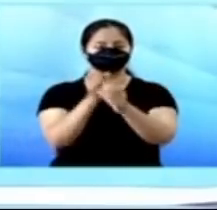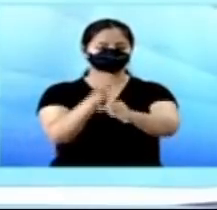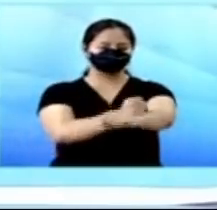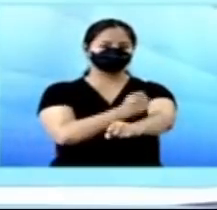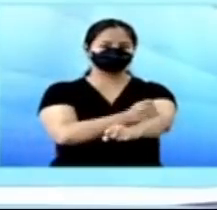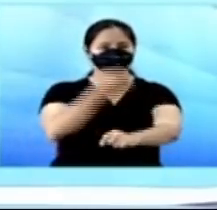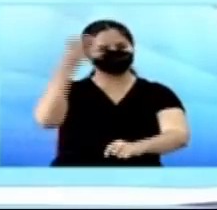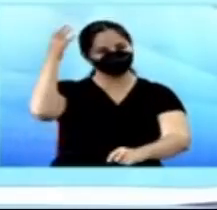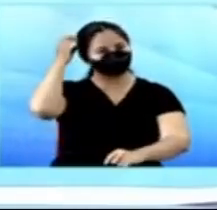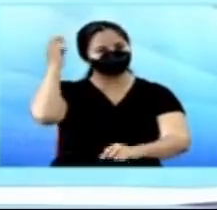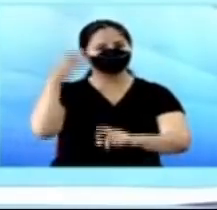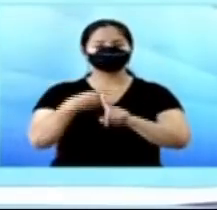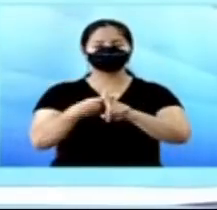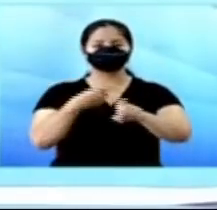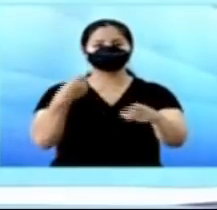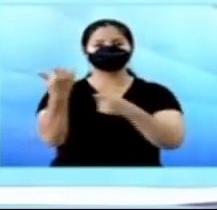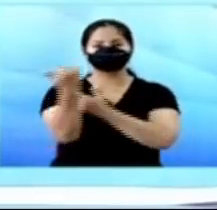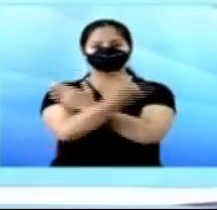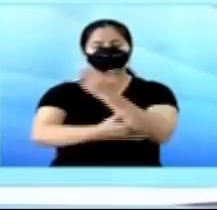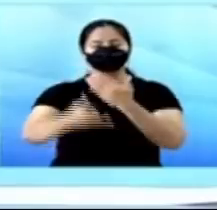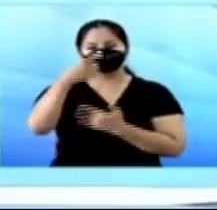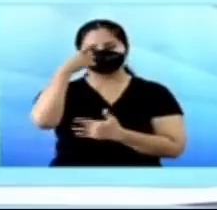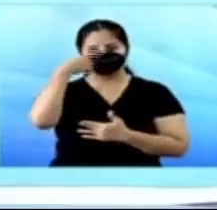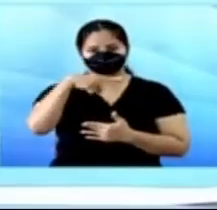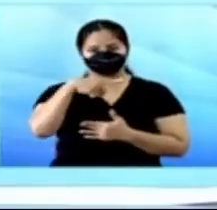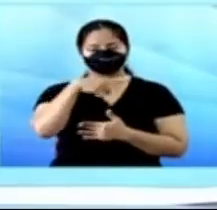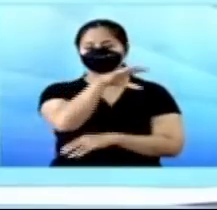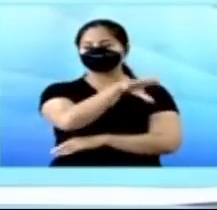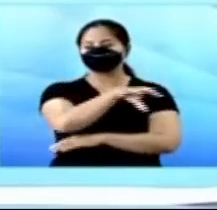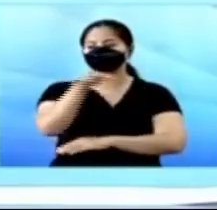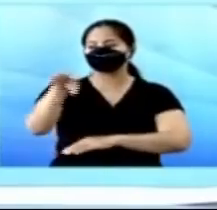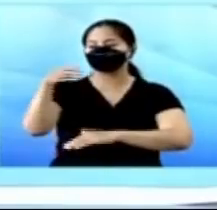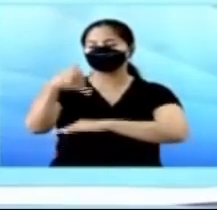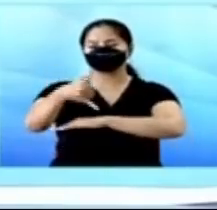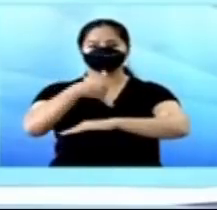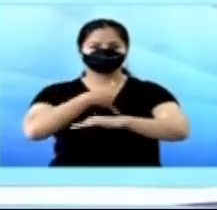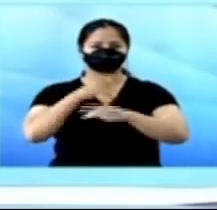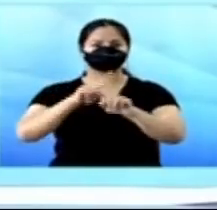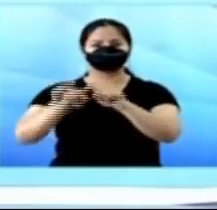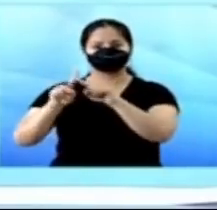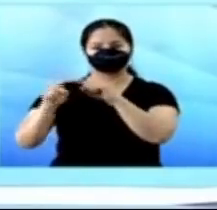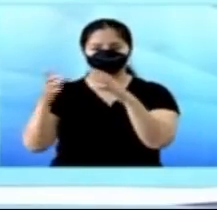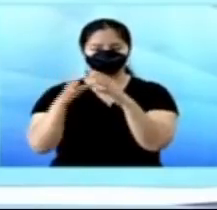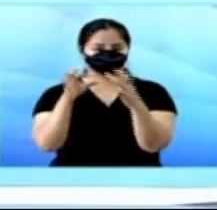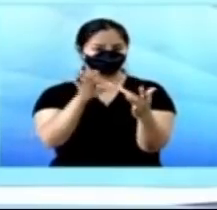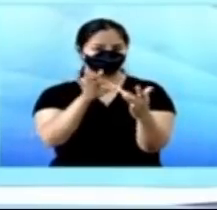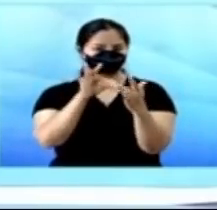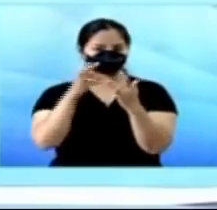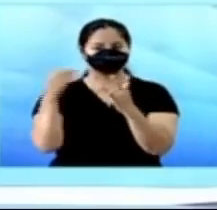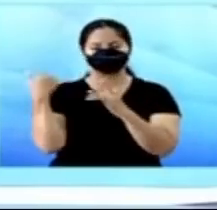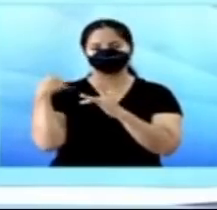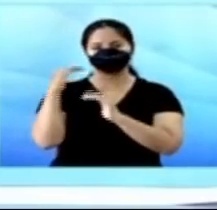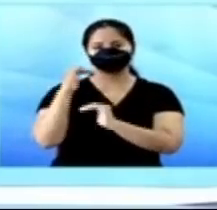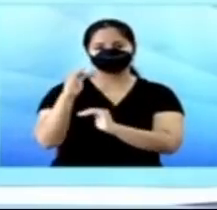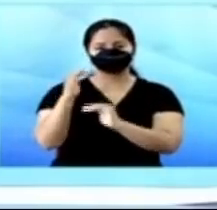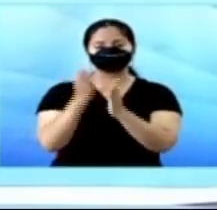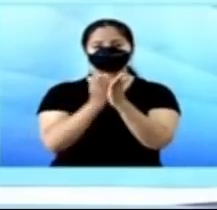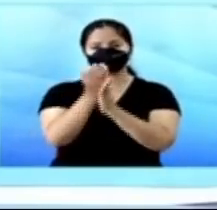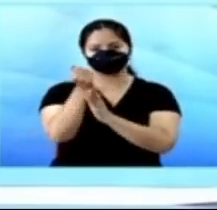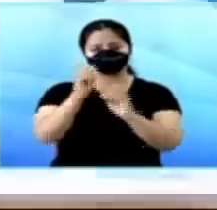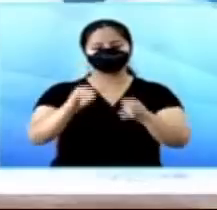าวที่กลับคืนจากประเทศเพื่อนบ้านและเข้าตามจุดพันแดนสากลที่ทางคณะเฉพาะกิจได้อนุมั